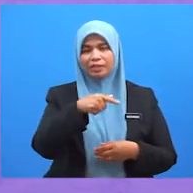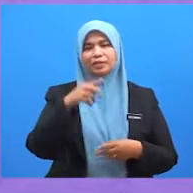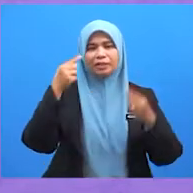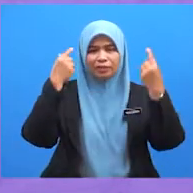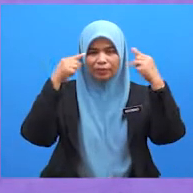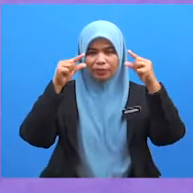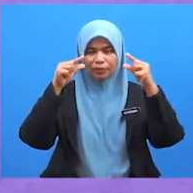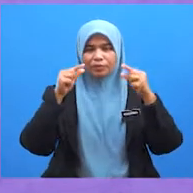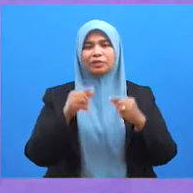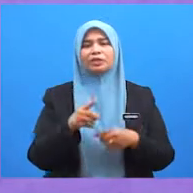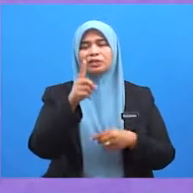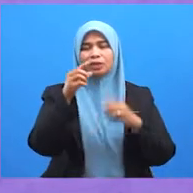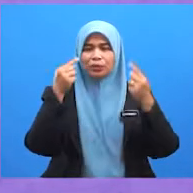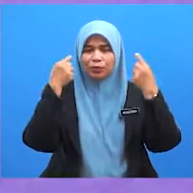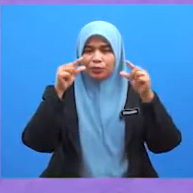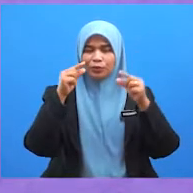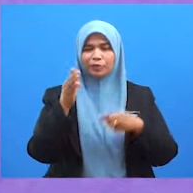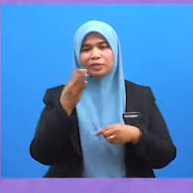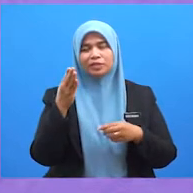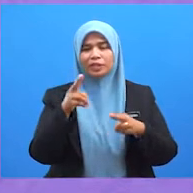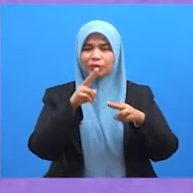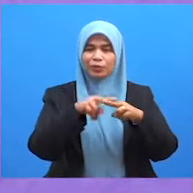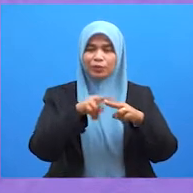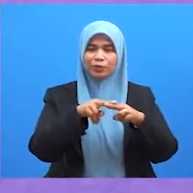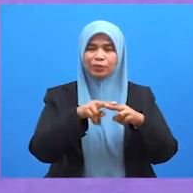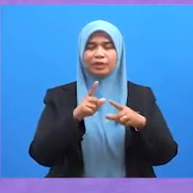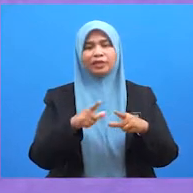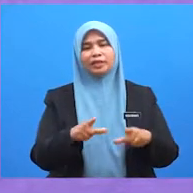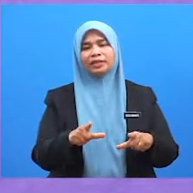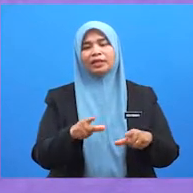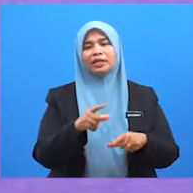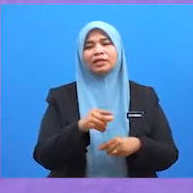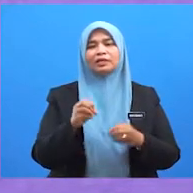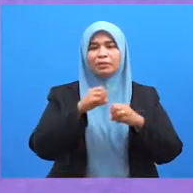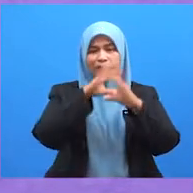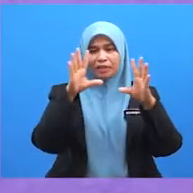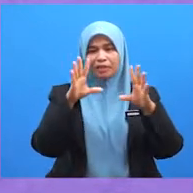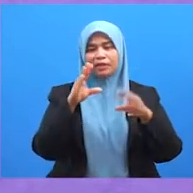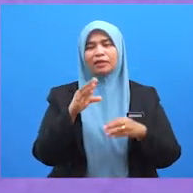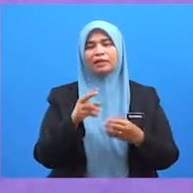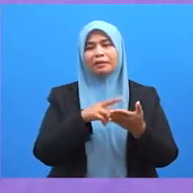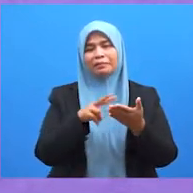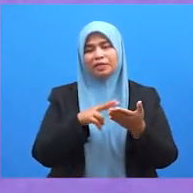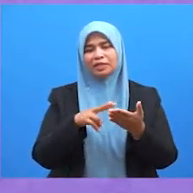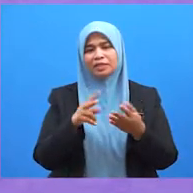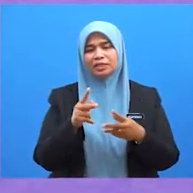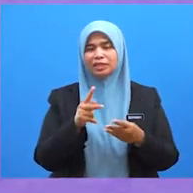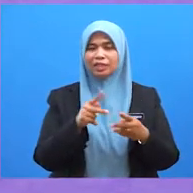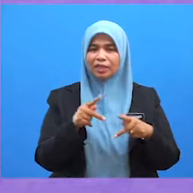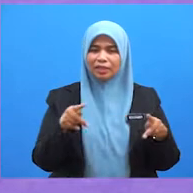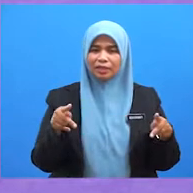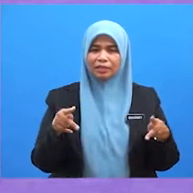gurunya. Seorang guru biasanya duduk di atas lantai menerangkan, membacakan